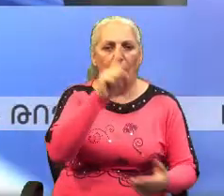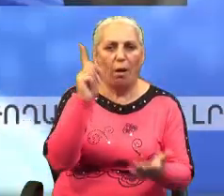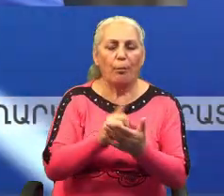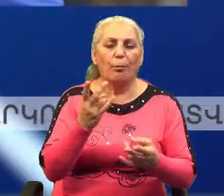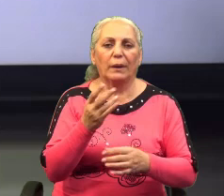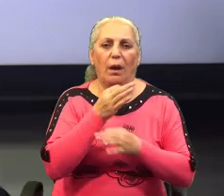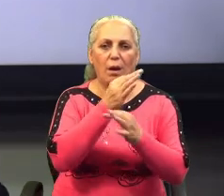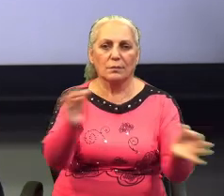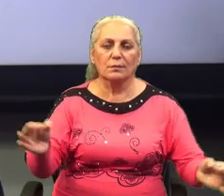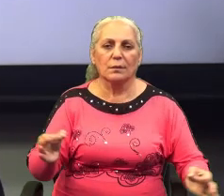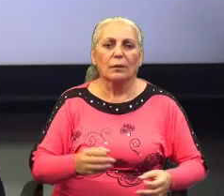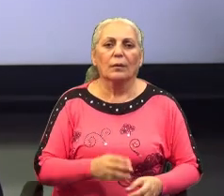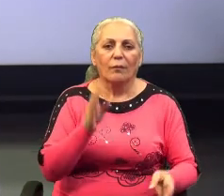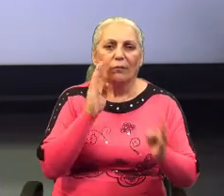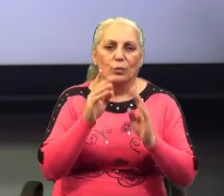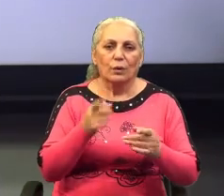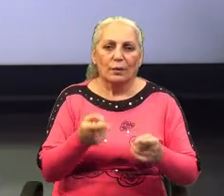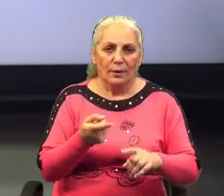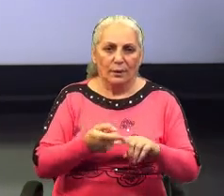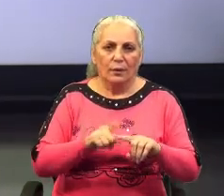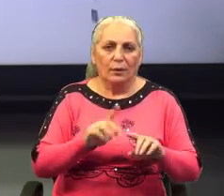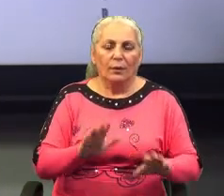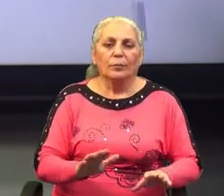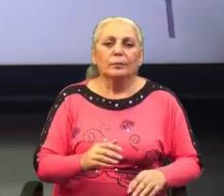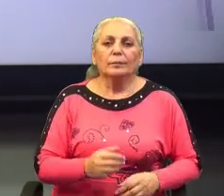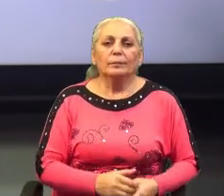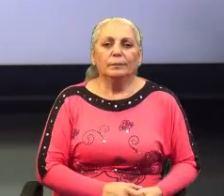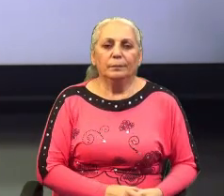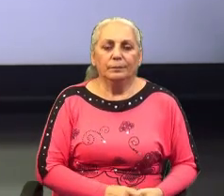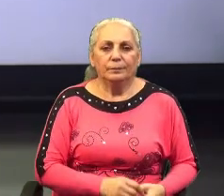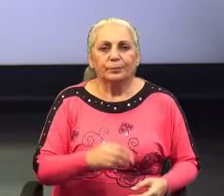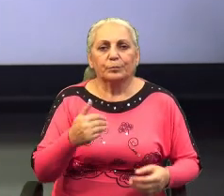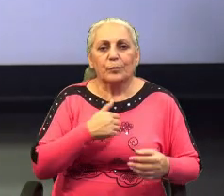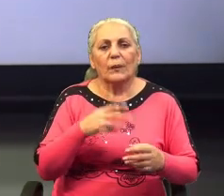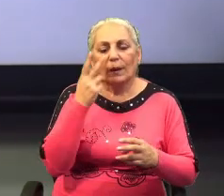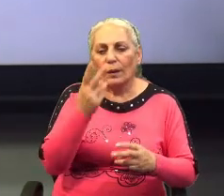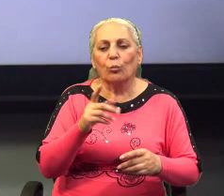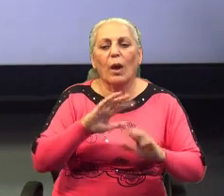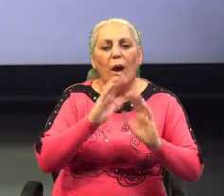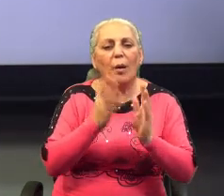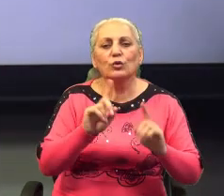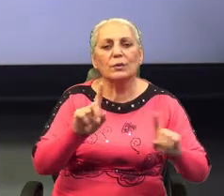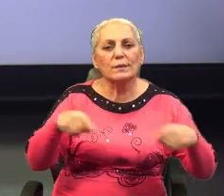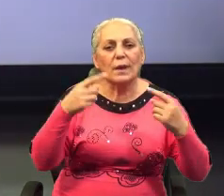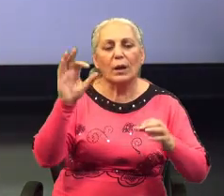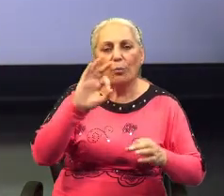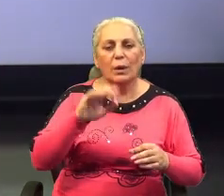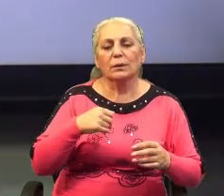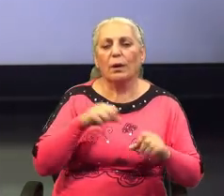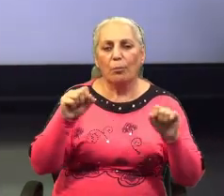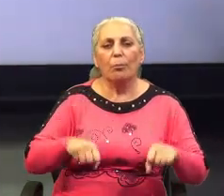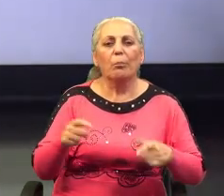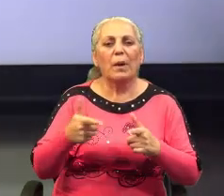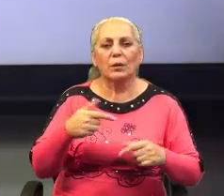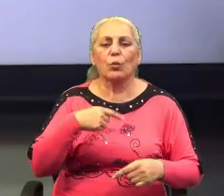ասելու։ Facebook-ն այսօր այսպիսին էր, մենք հետևում ենք իրադարձությունների զարգացման ու ձեր գրառումներից եւ պատրաստ ենք խոսել այս հարթակից։ Իսկ